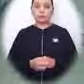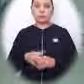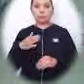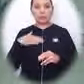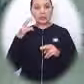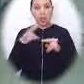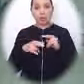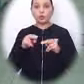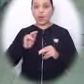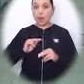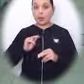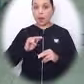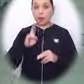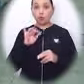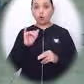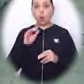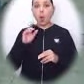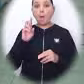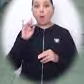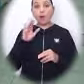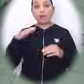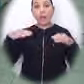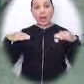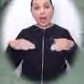Мы закончили обработку боковых карманов.